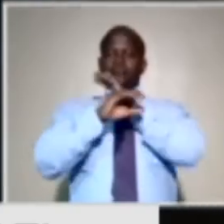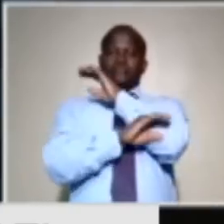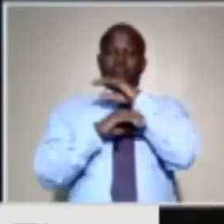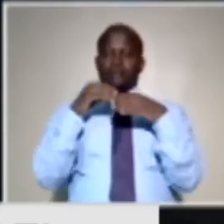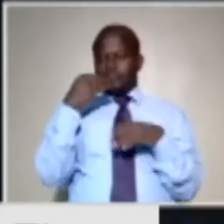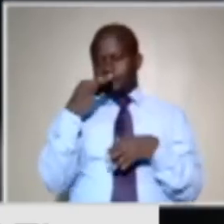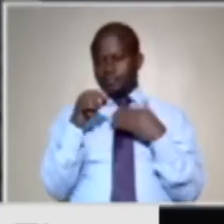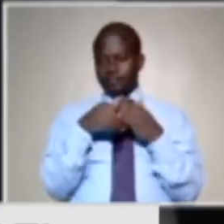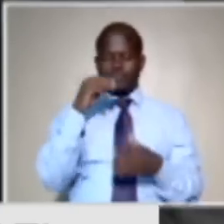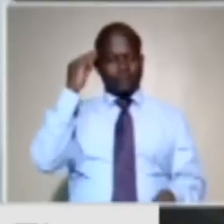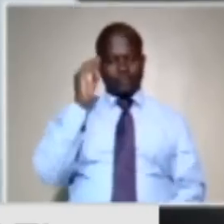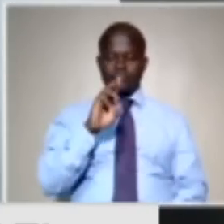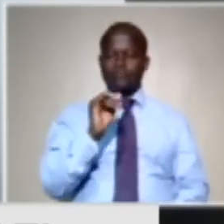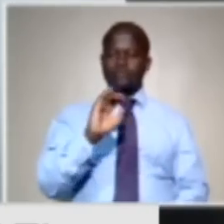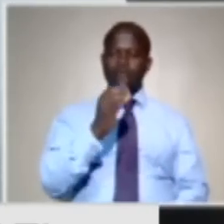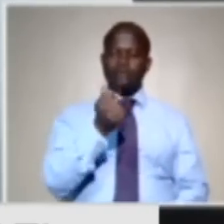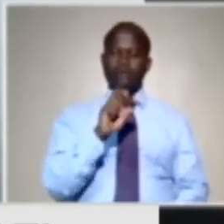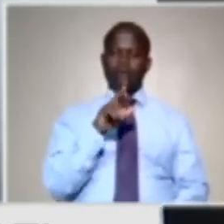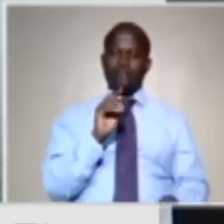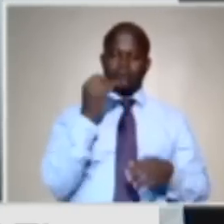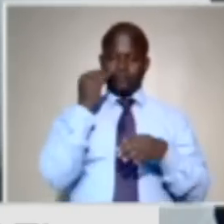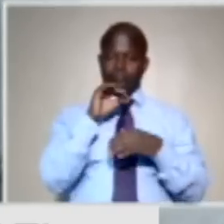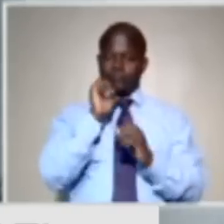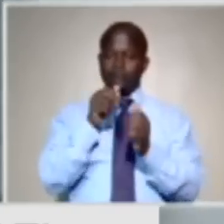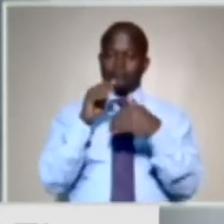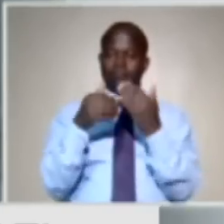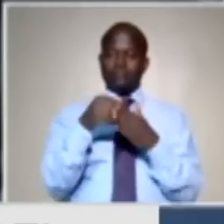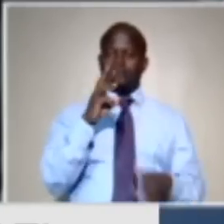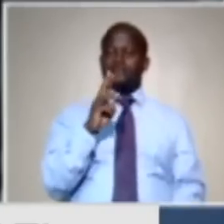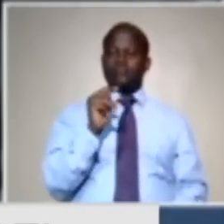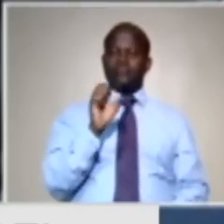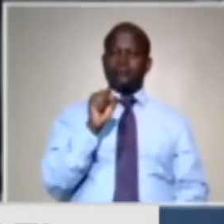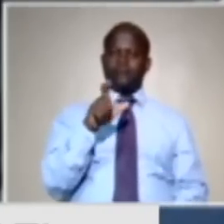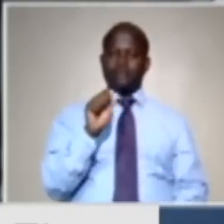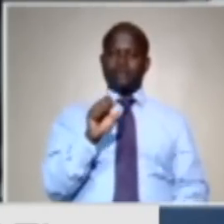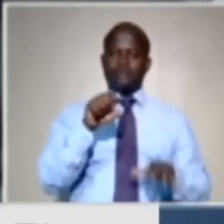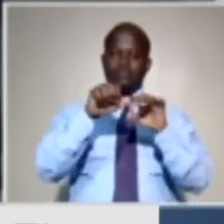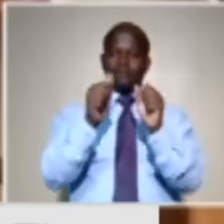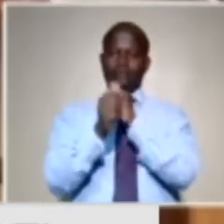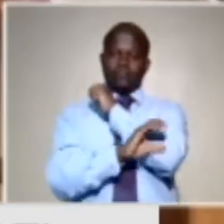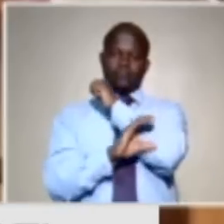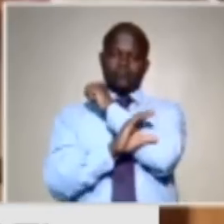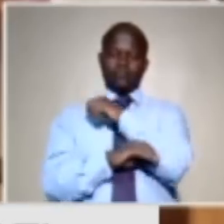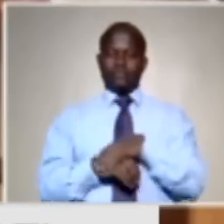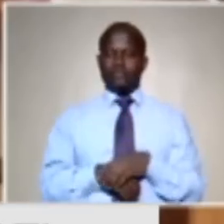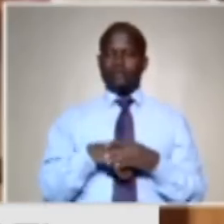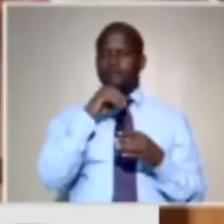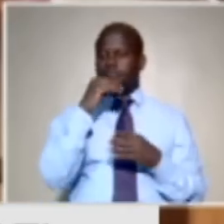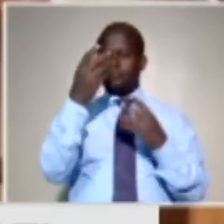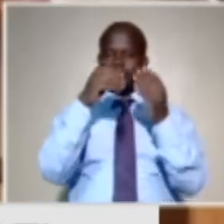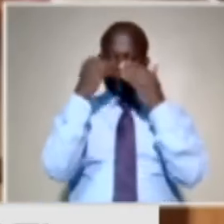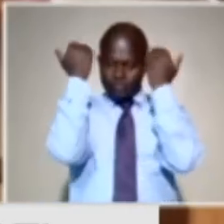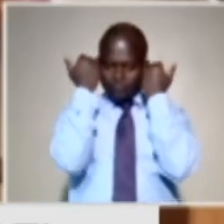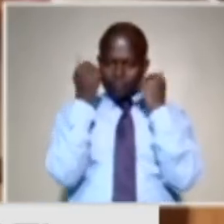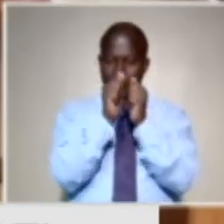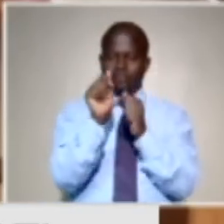cy'Ubufaransa Maitre Richard Gisagara vuga ko nubwo Ubufaransa butakurikirana Wenceslas bidakuyeho ko yafatwa n'ibindi bihugu. Ntabwo ugeze yitaba urukiko ngo icyo